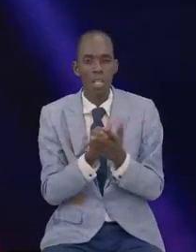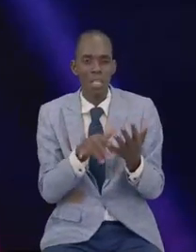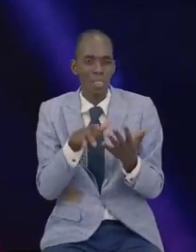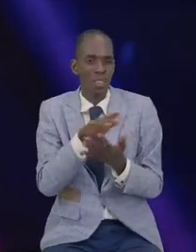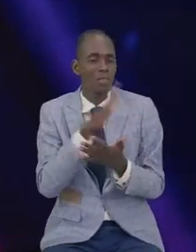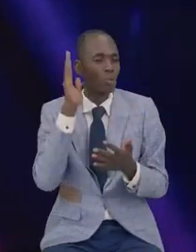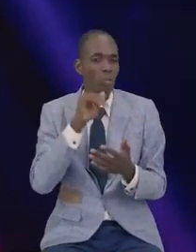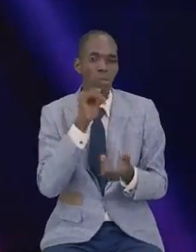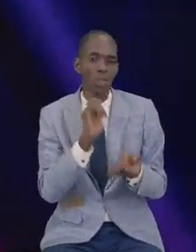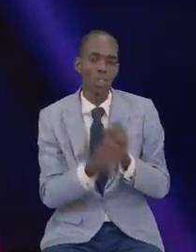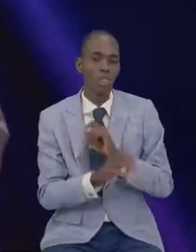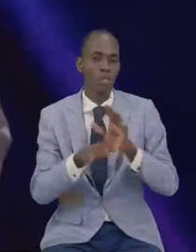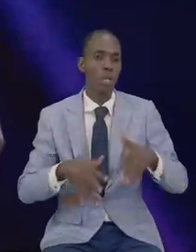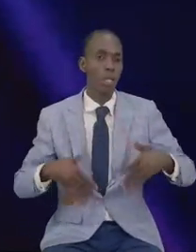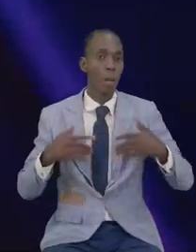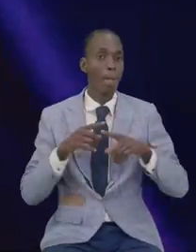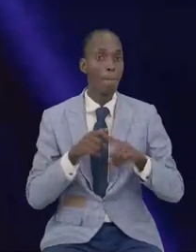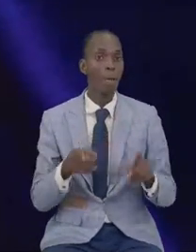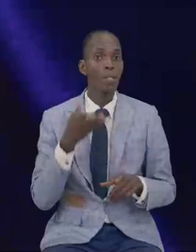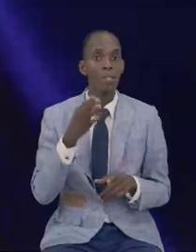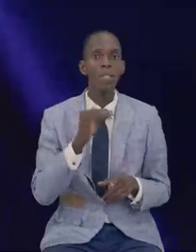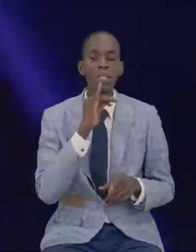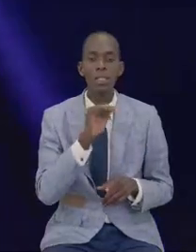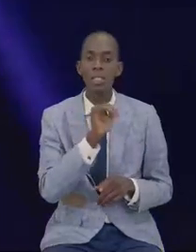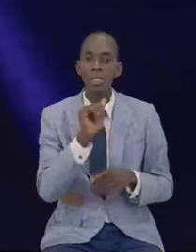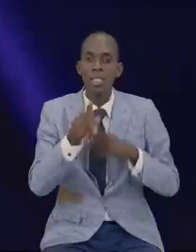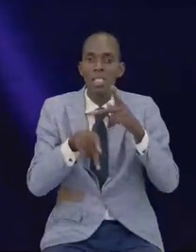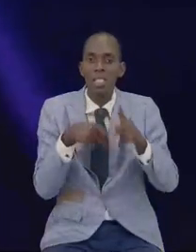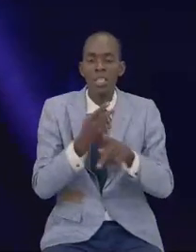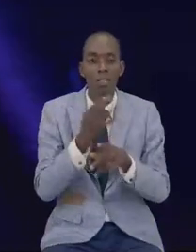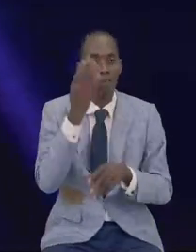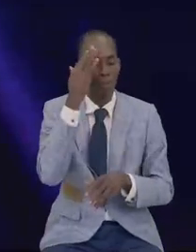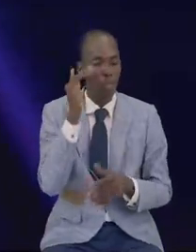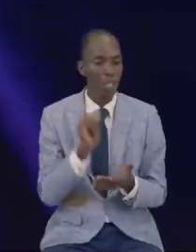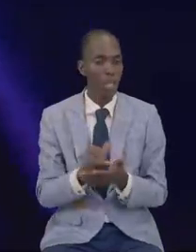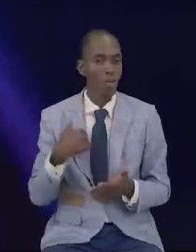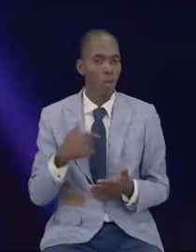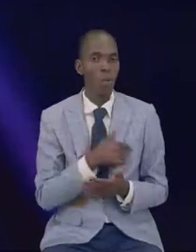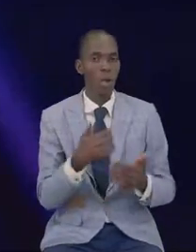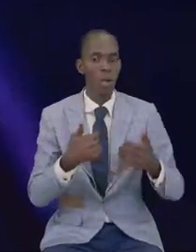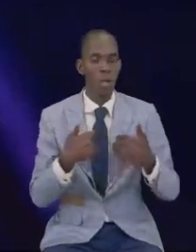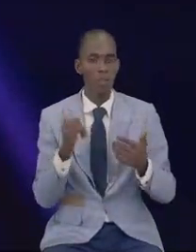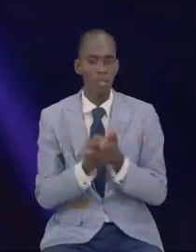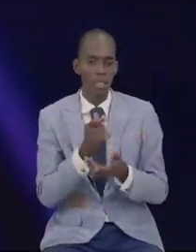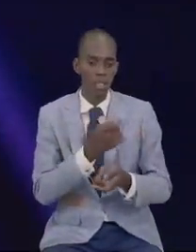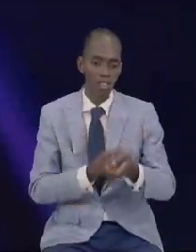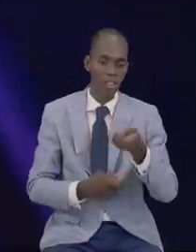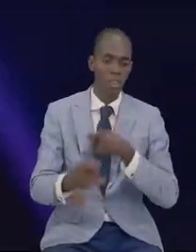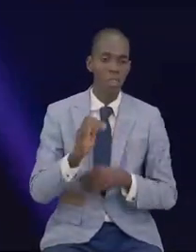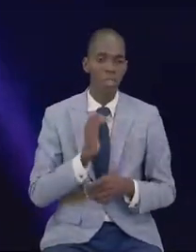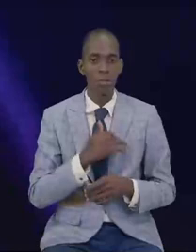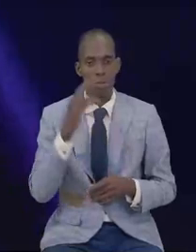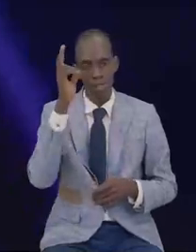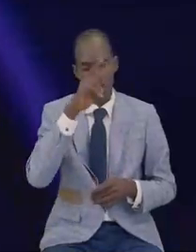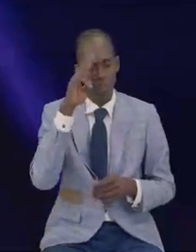ne vont pas te transformer. Il y a la connaissance qu'on a qui transforme notre et ignorance, nous donne